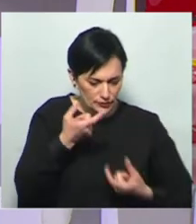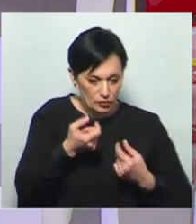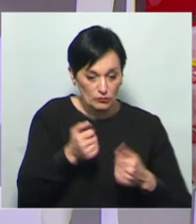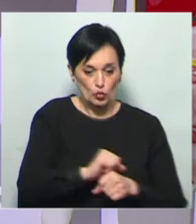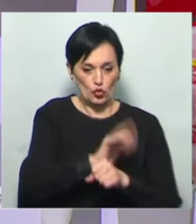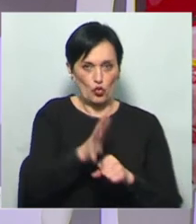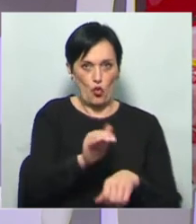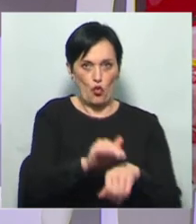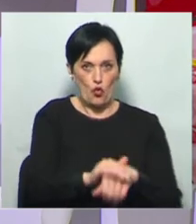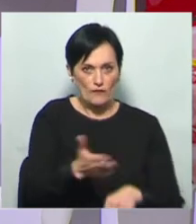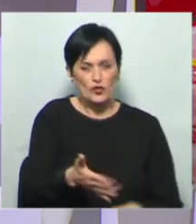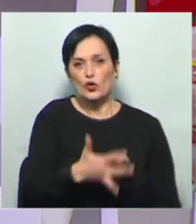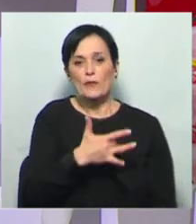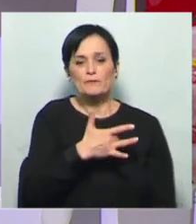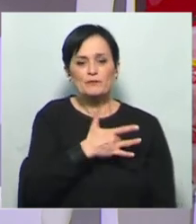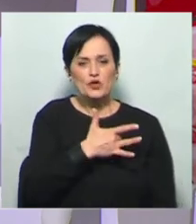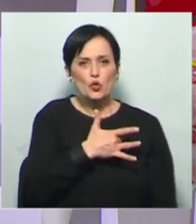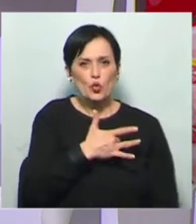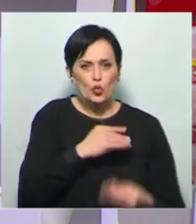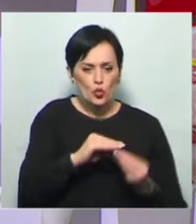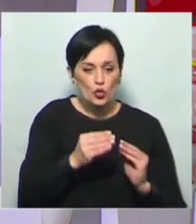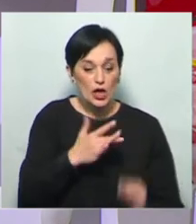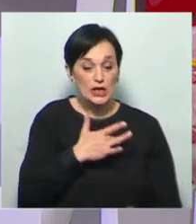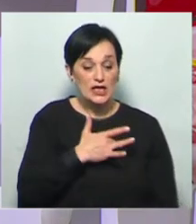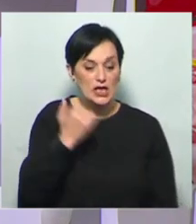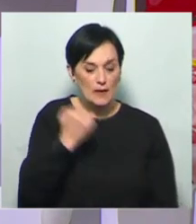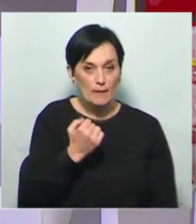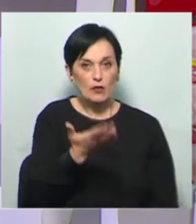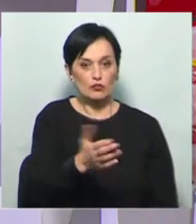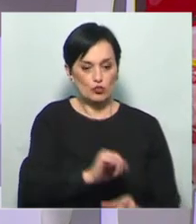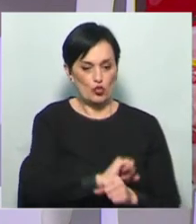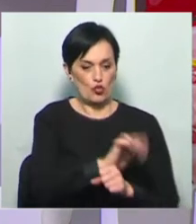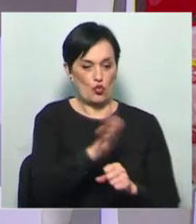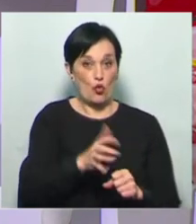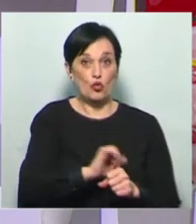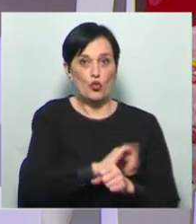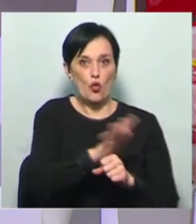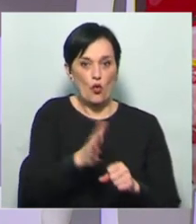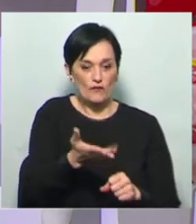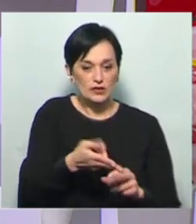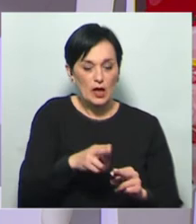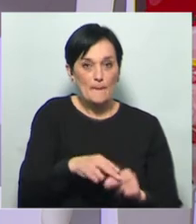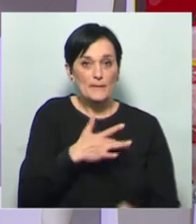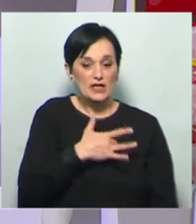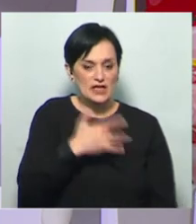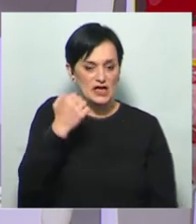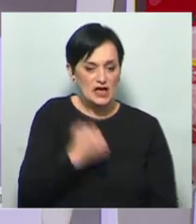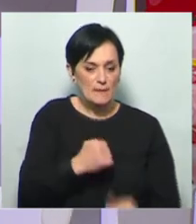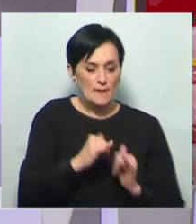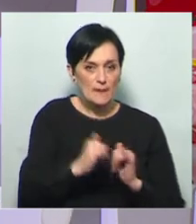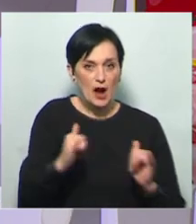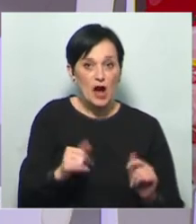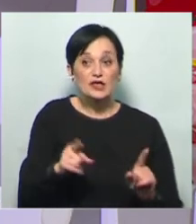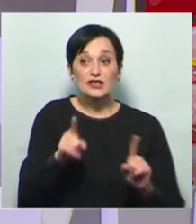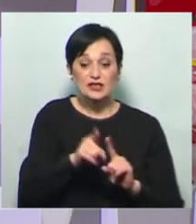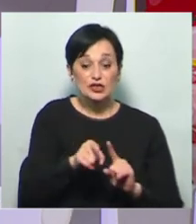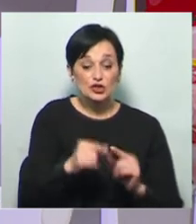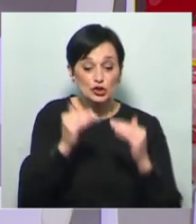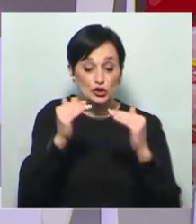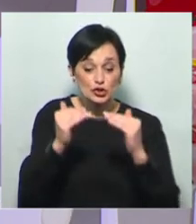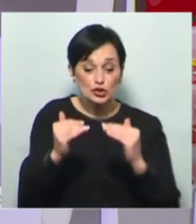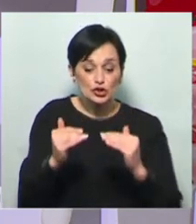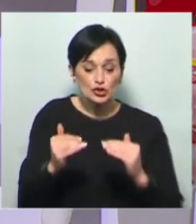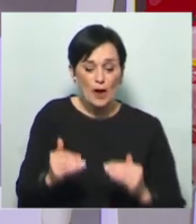მწვავე პათოლოგია, მიოკარდიუმის მწვავე ინფარქტი და გაირკვა, რომ პაციენტს COVID-ი აქვს და COVID-მა განაპირობა ამ ინფარქტის განვითარება და მათ შორის შამჩამოდათლში